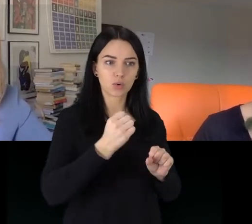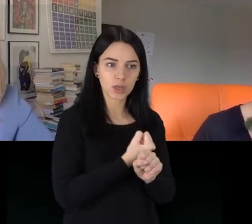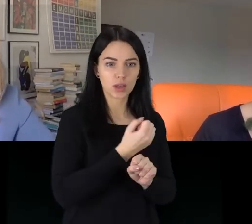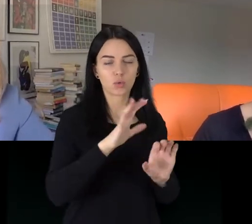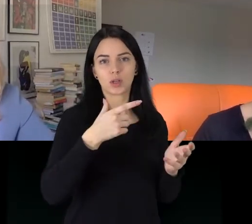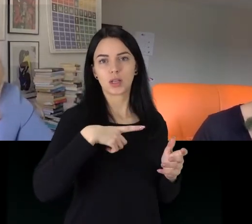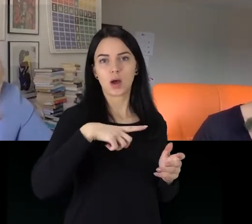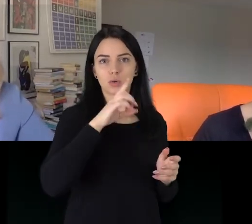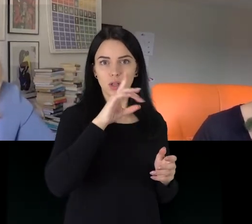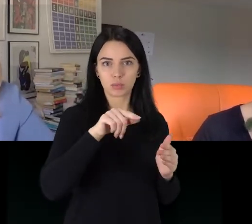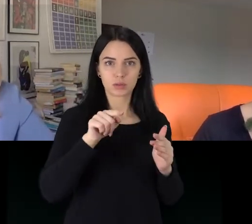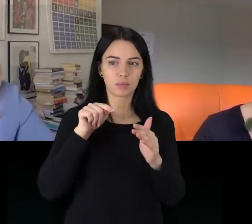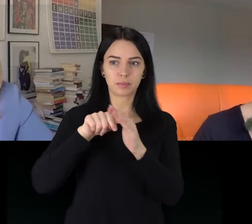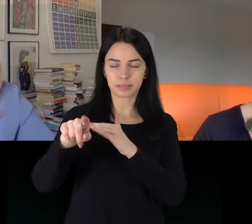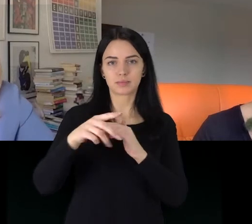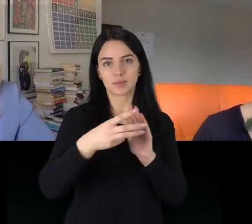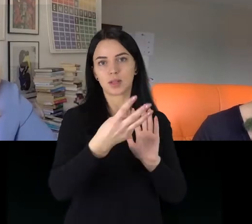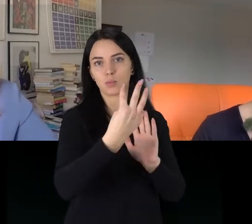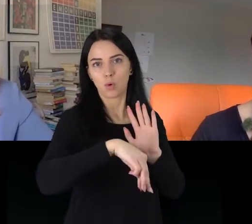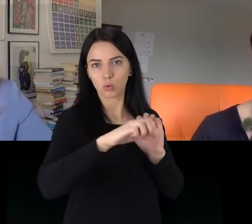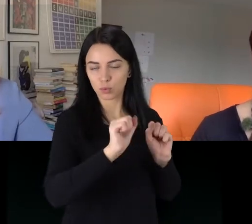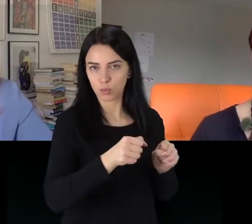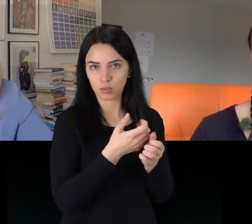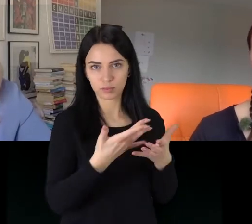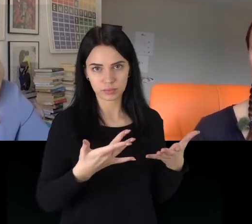jeigu pasitrauks, ar ne. Tai čia vėlgi.